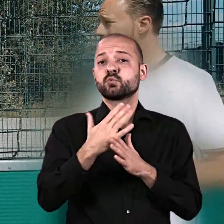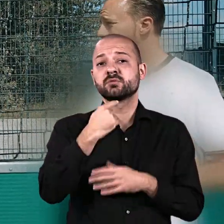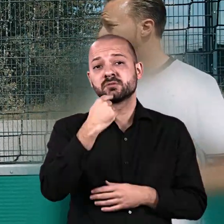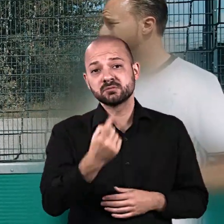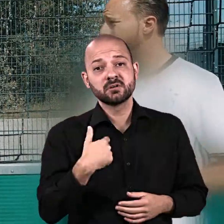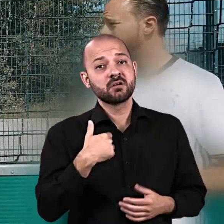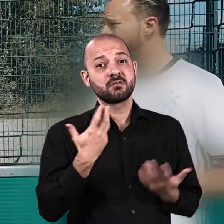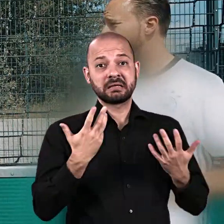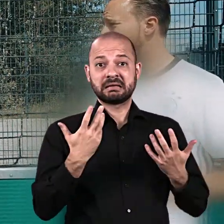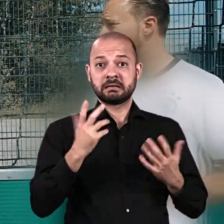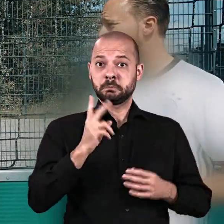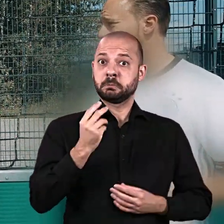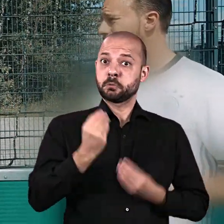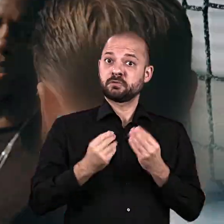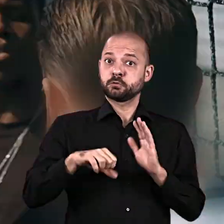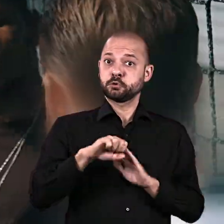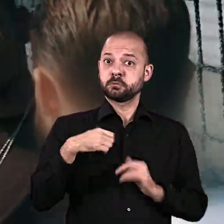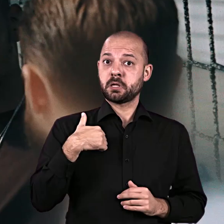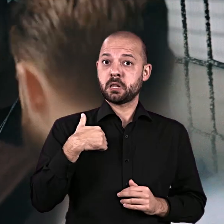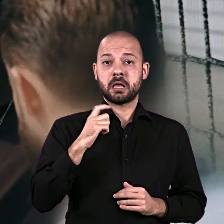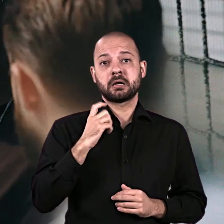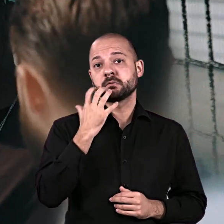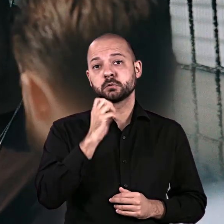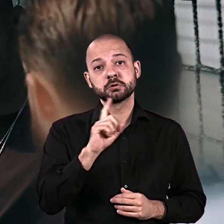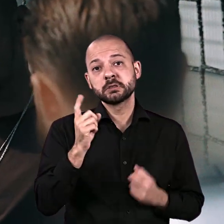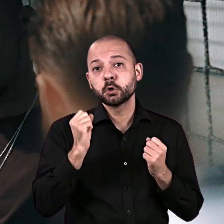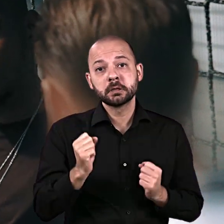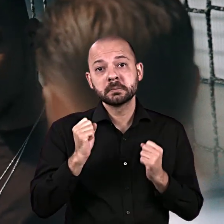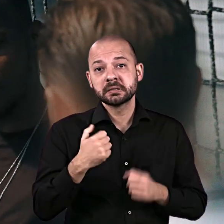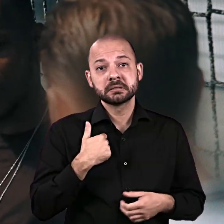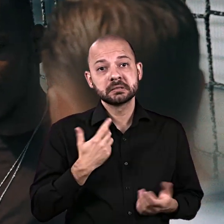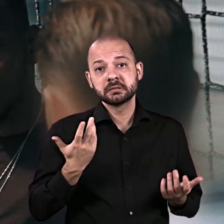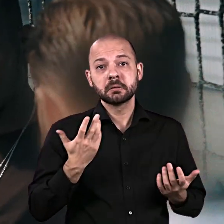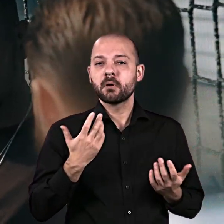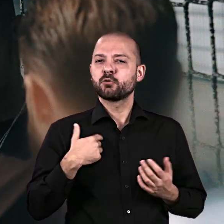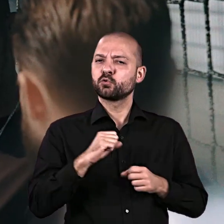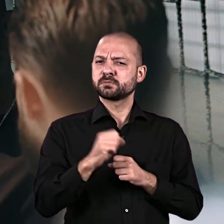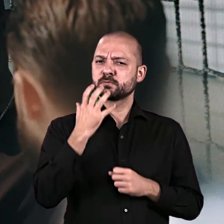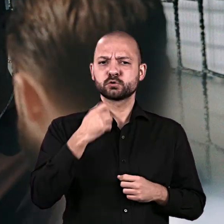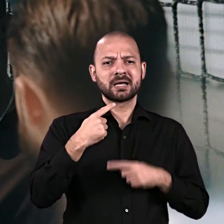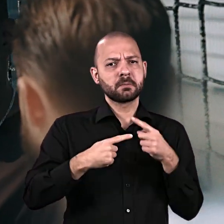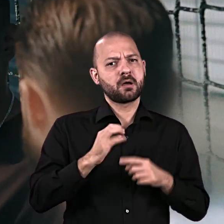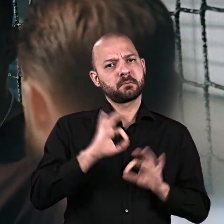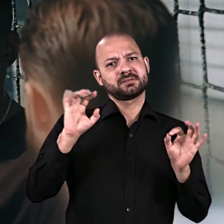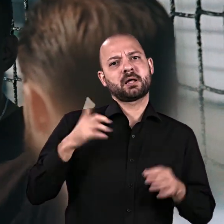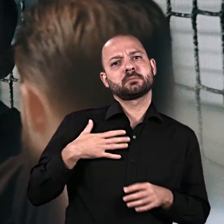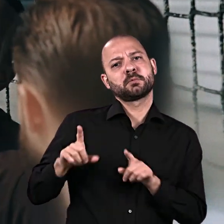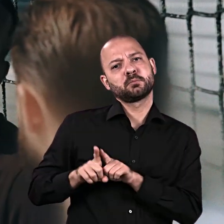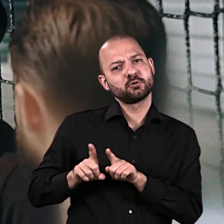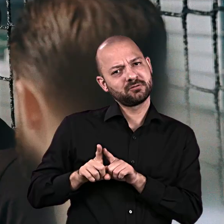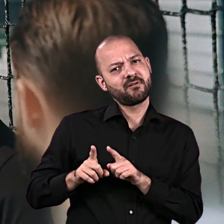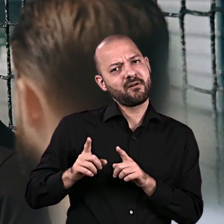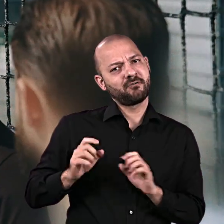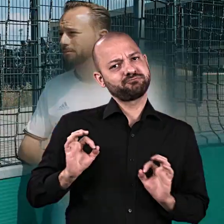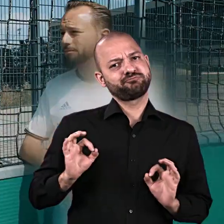mein Bruder. Wie gesagt, ich habe gesagt, ich wollte nicht unbedingt Fußballprofi werden, aber ich